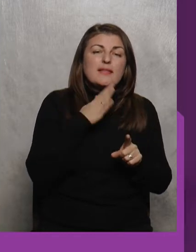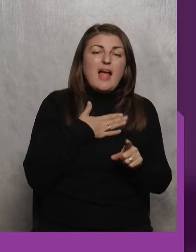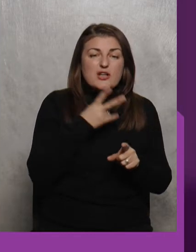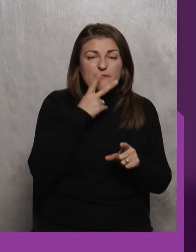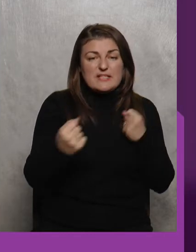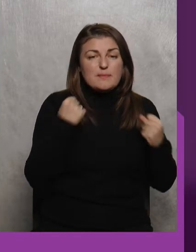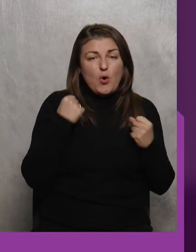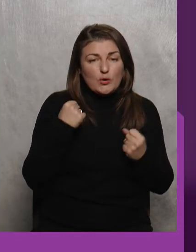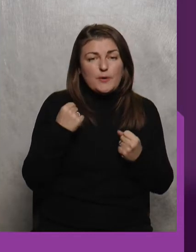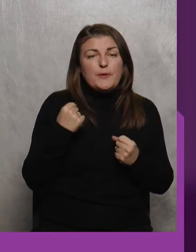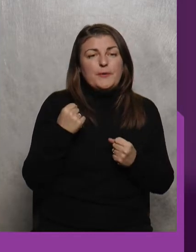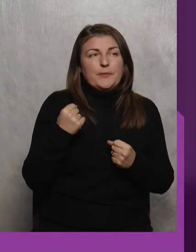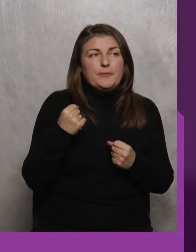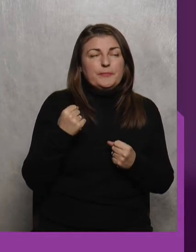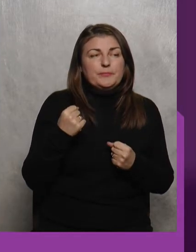вид спорту,